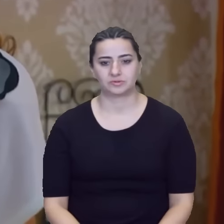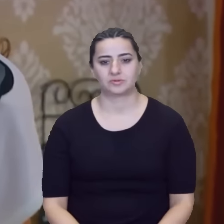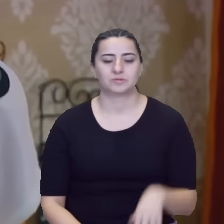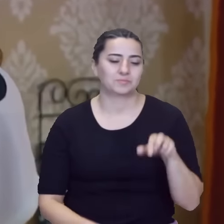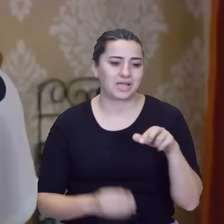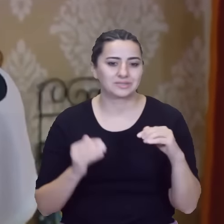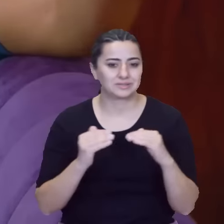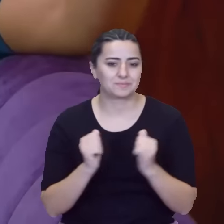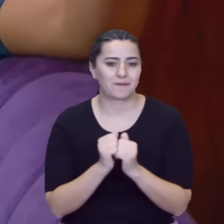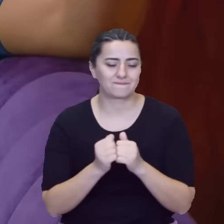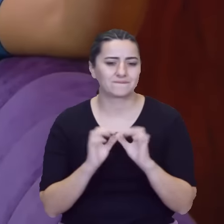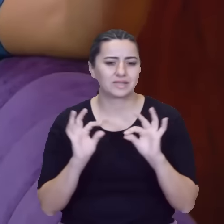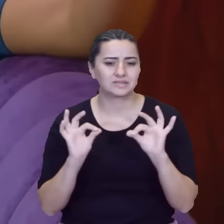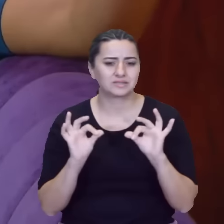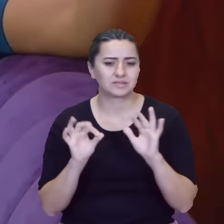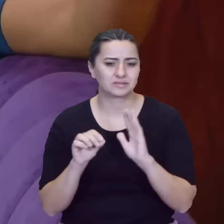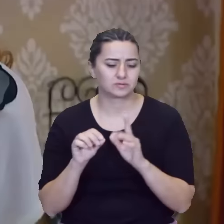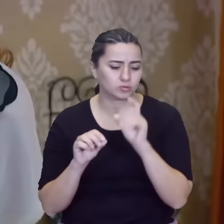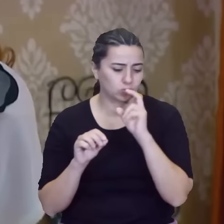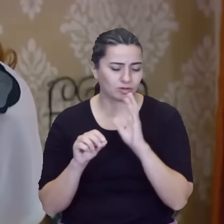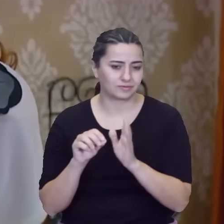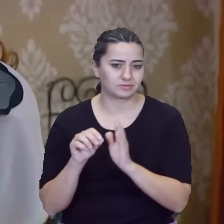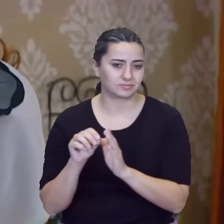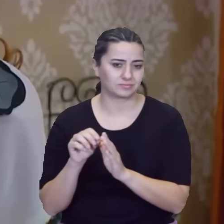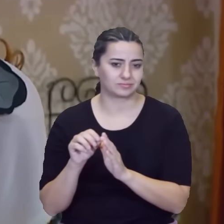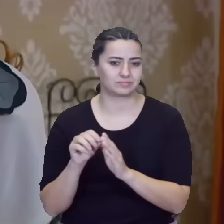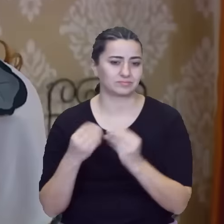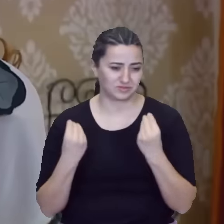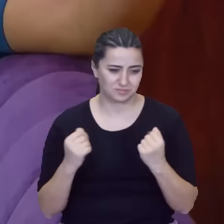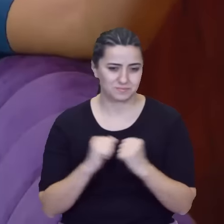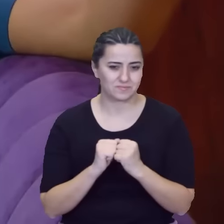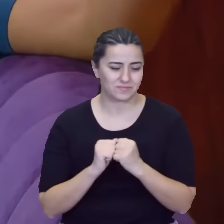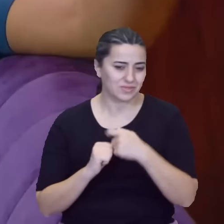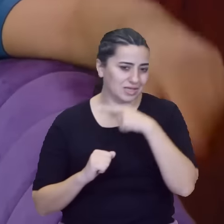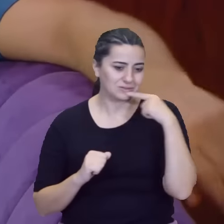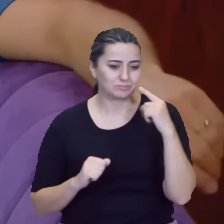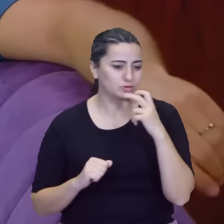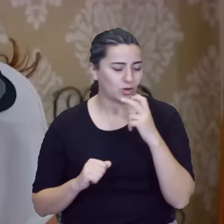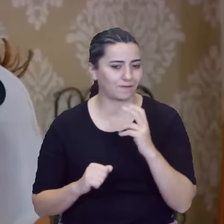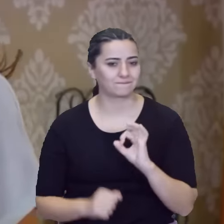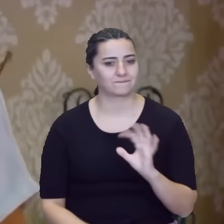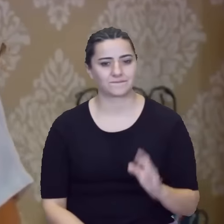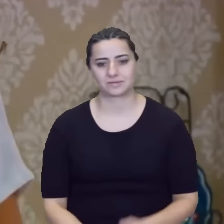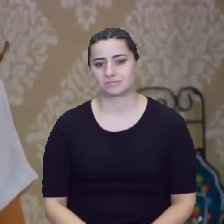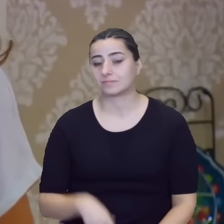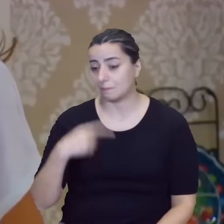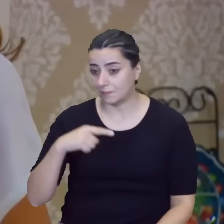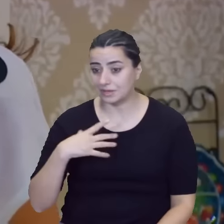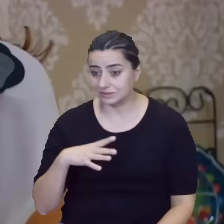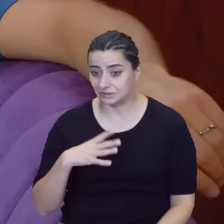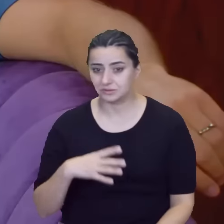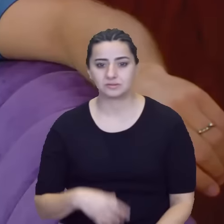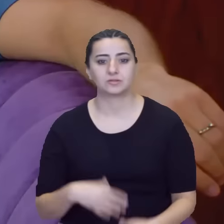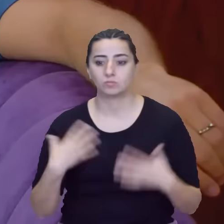piyaz yapsan, ince kıyılmış soğan. Mümkünse böyle kırmızı soğan. He? Biber istiyor musun